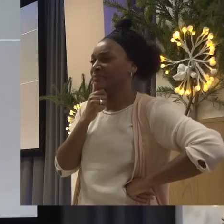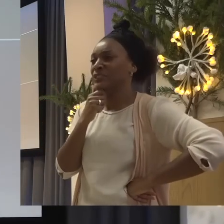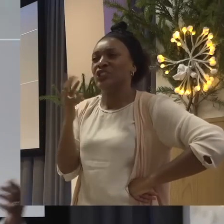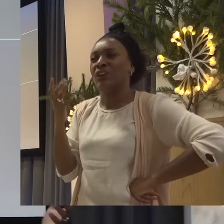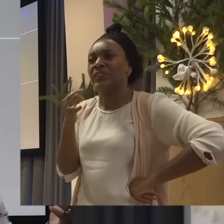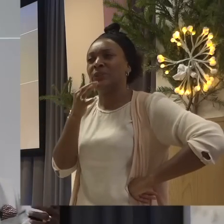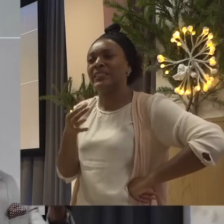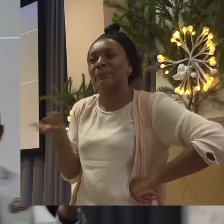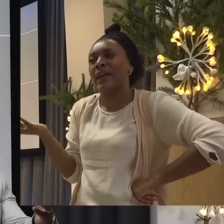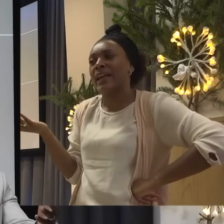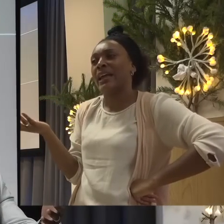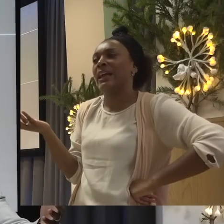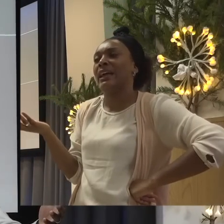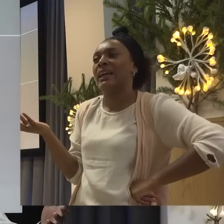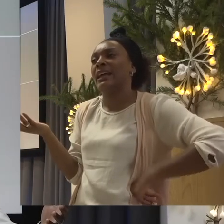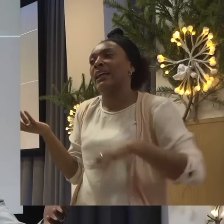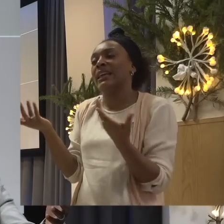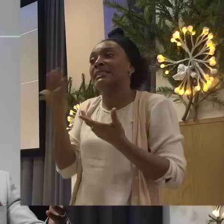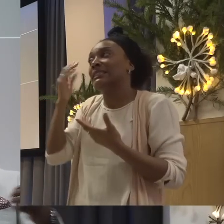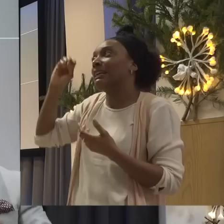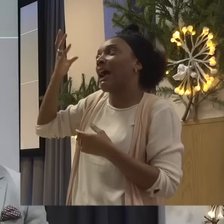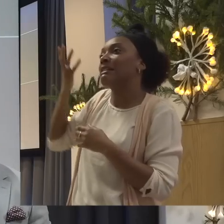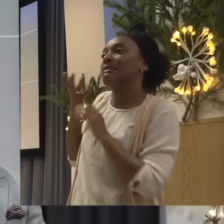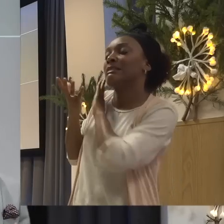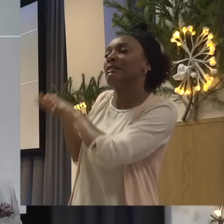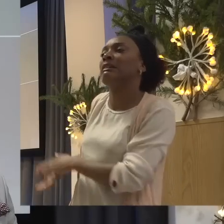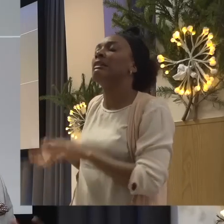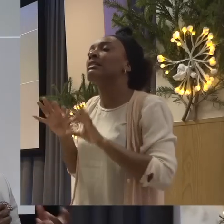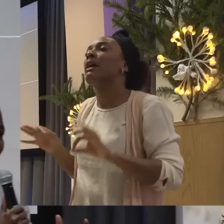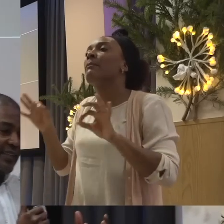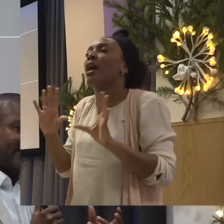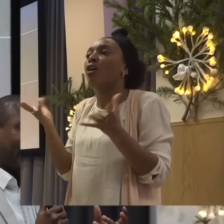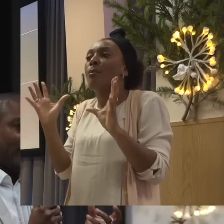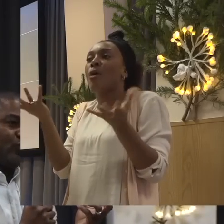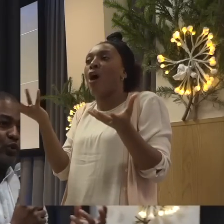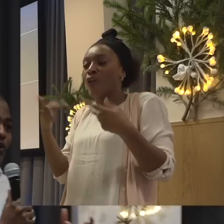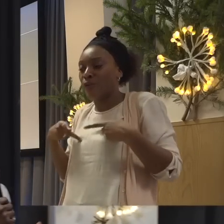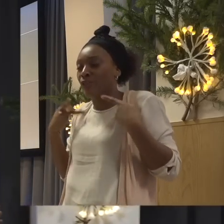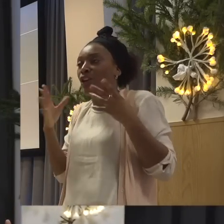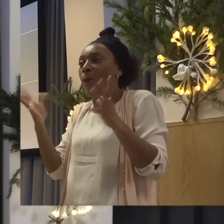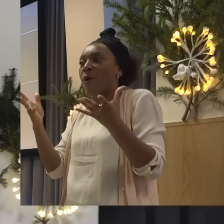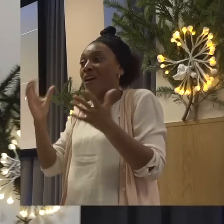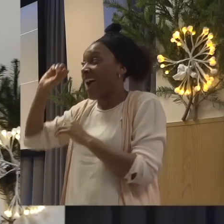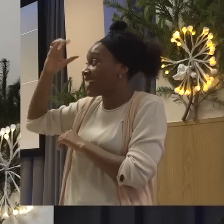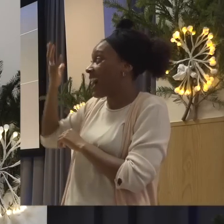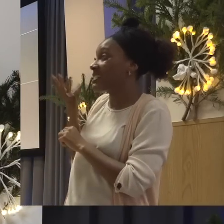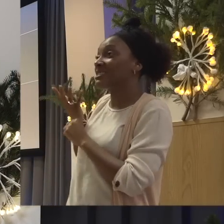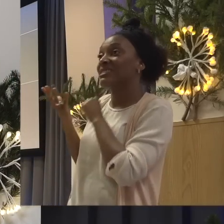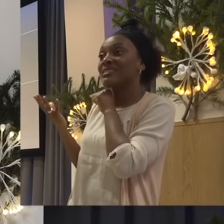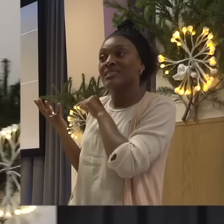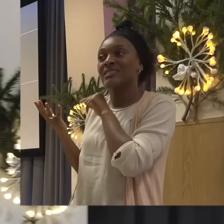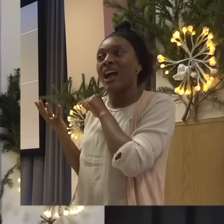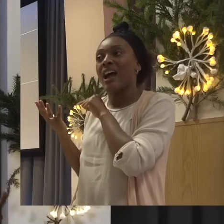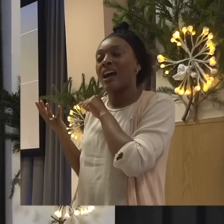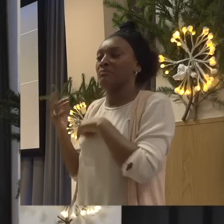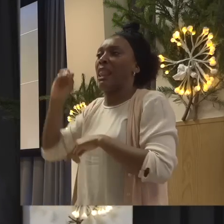ça irait autrement si ce n'est par la grâce? Parce que la grâce est la clé de toute chose. J'ai la glace,